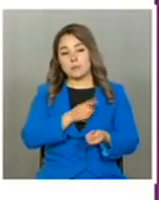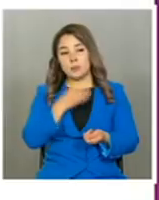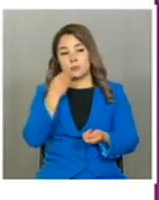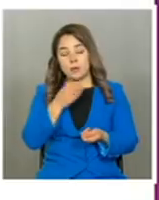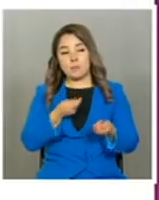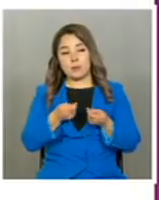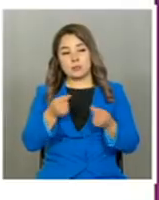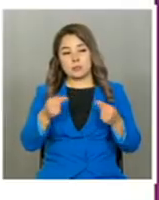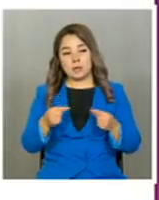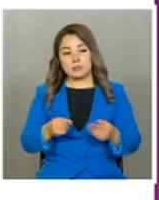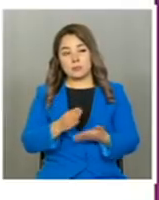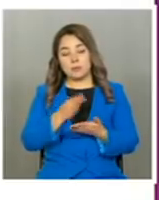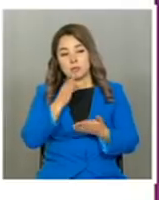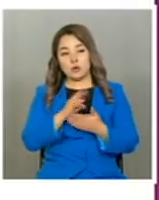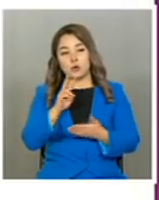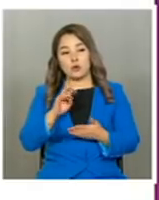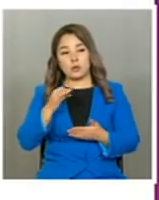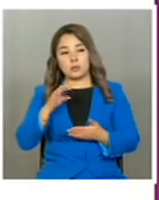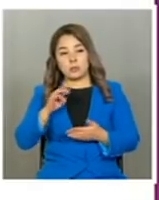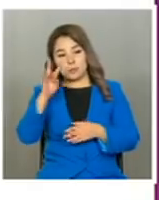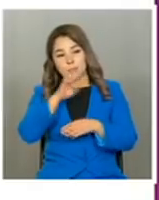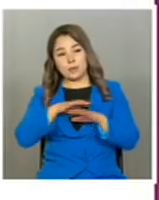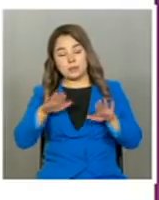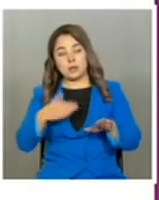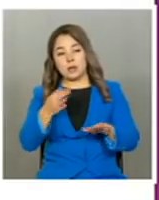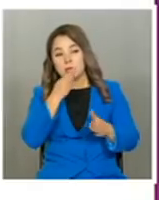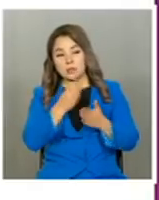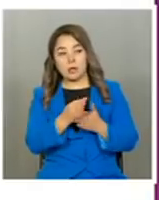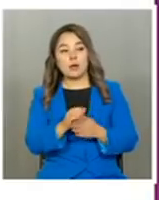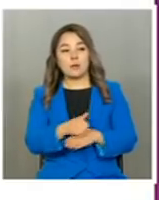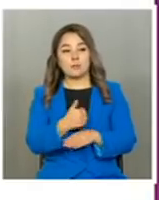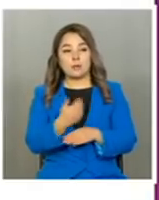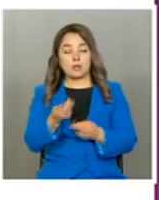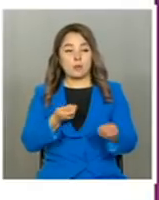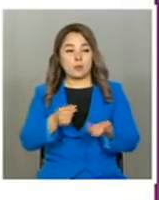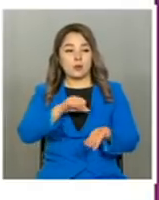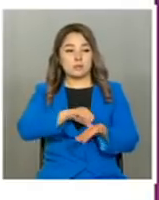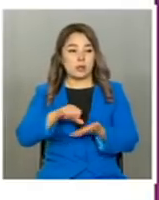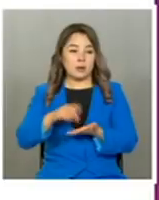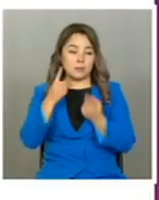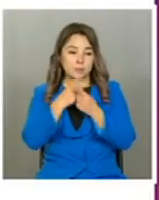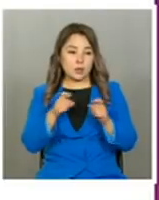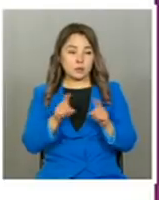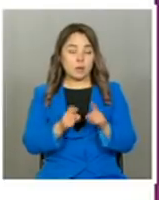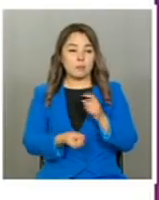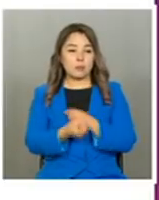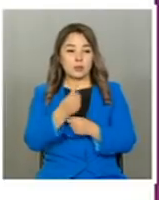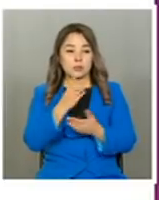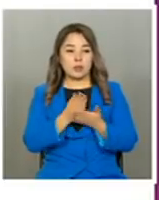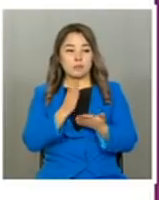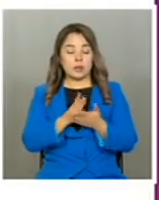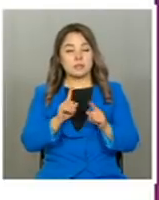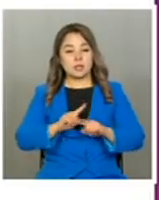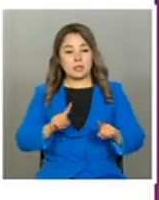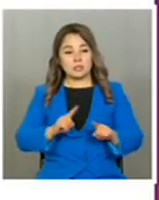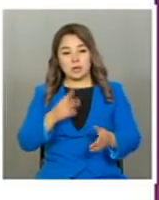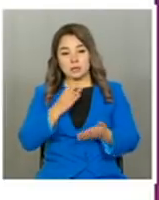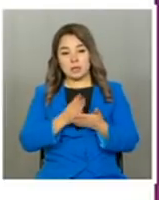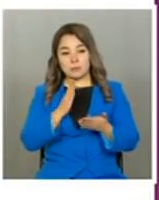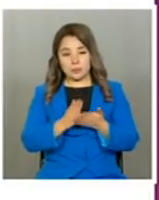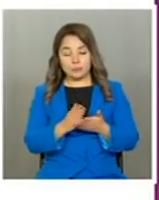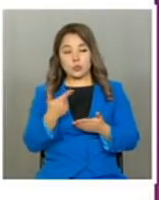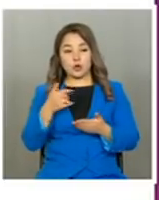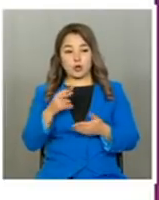тән. Үйсін мемлекеті олардан әкімшілік басқарушылық аппаратының пайда болуыменен ерекшеленеді.